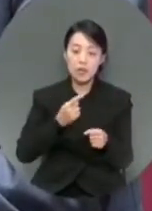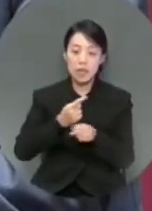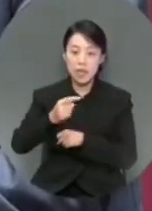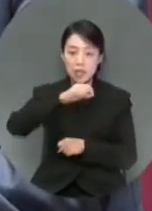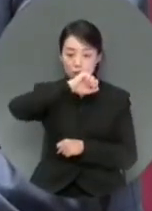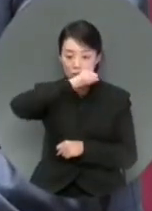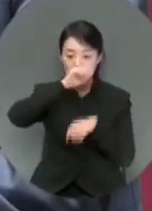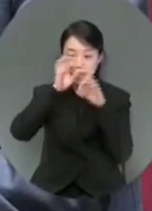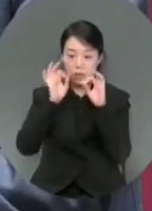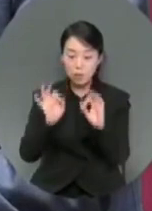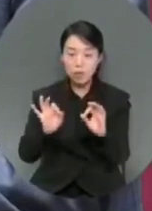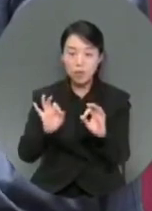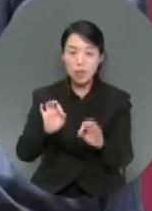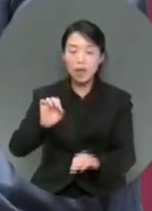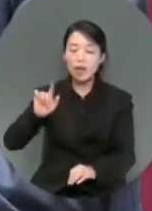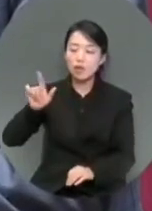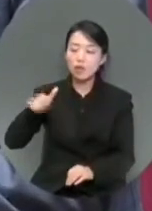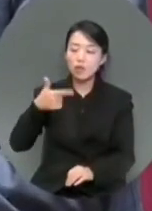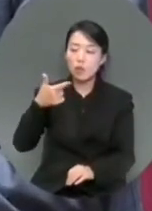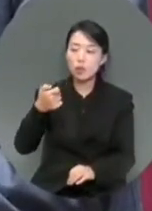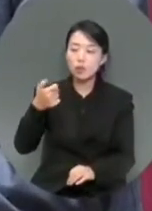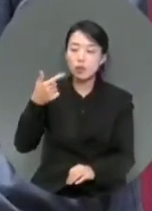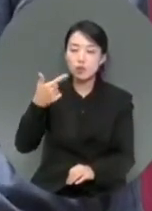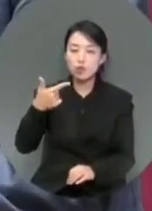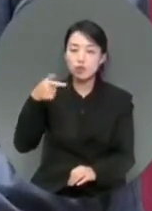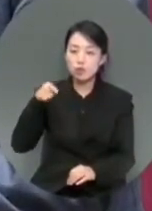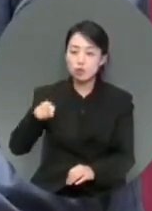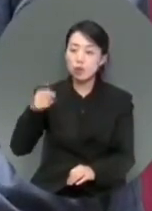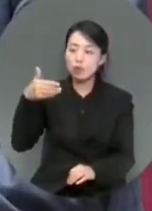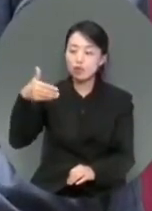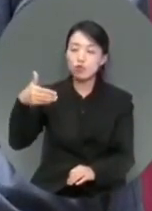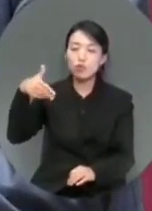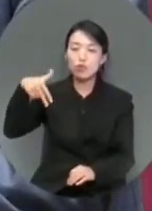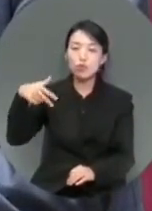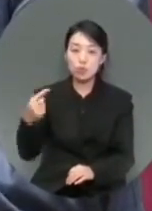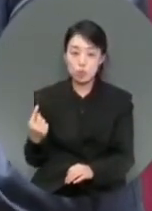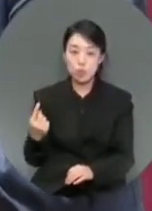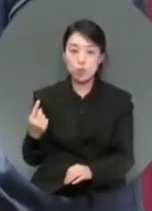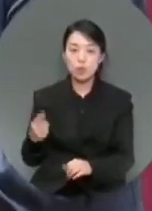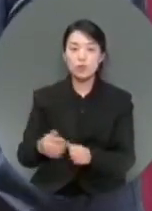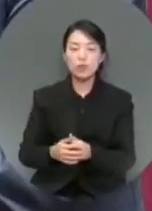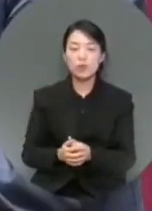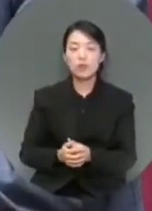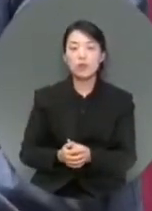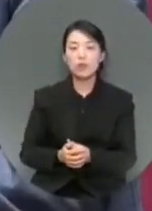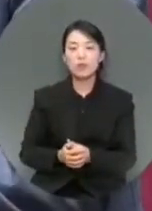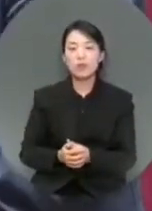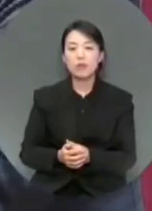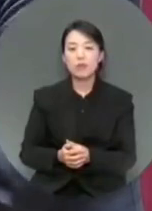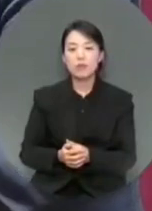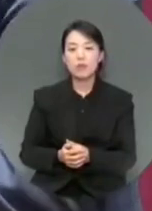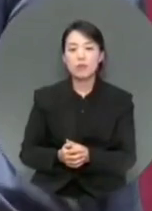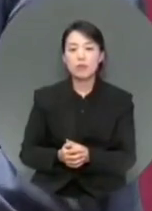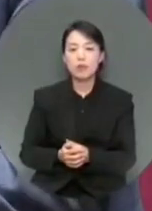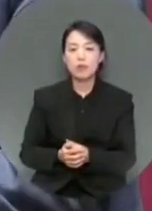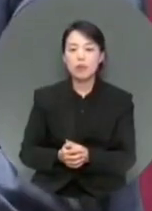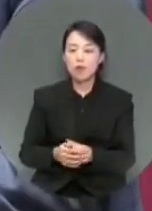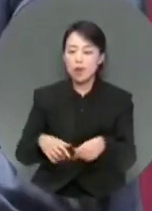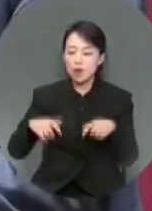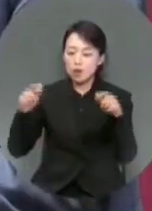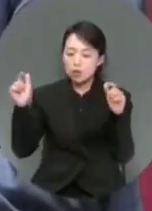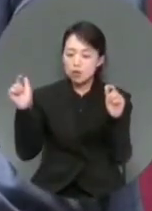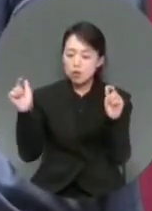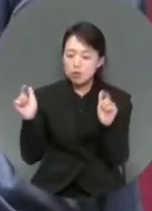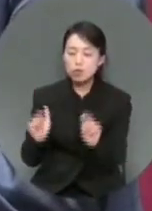예산이 보니까 656.9조로 뭐 역대 가장 축소된, 어떻게 보면 마이너스는